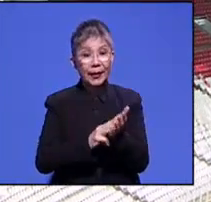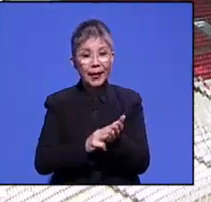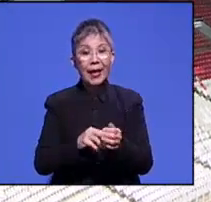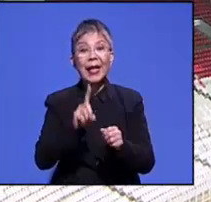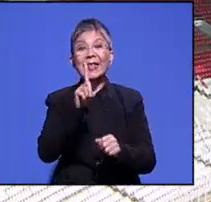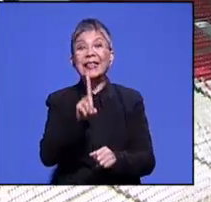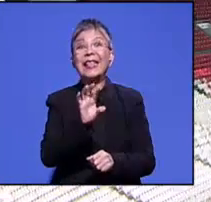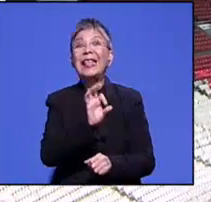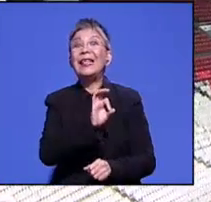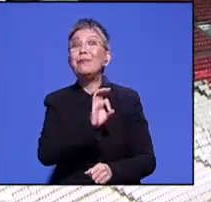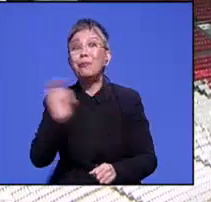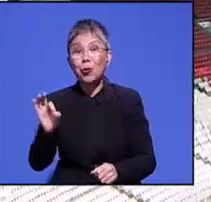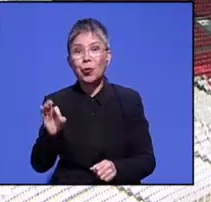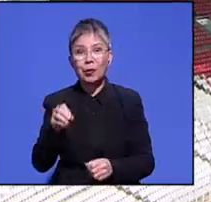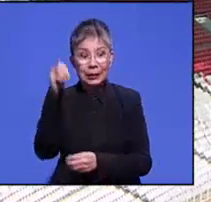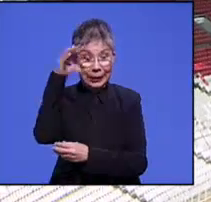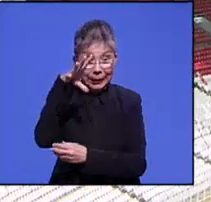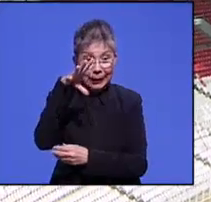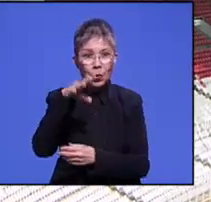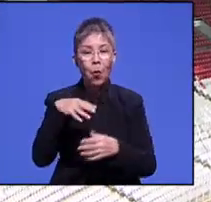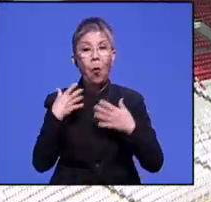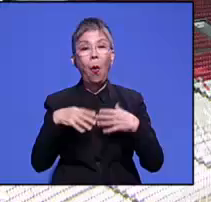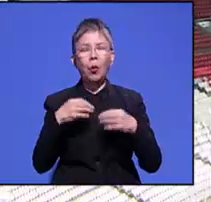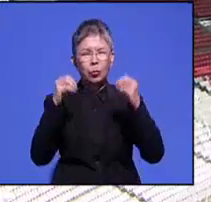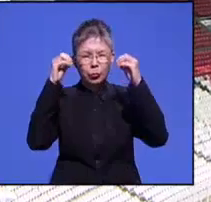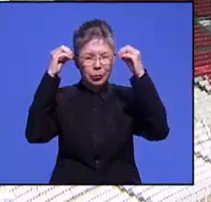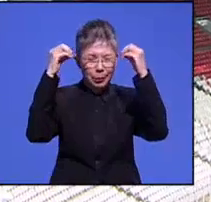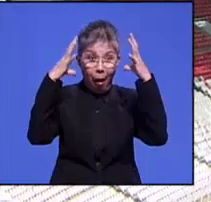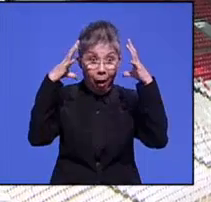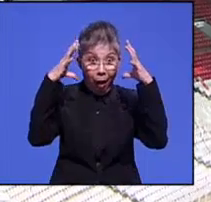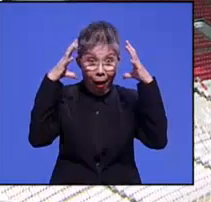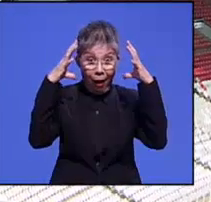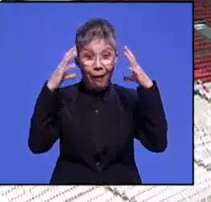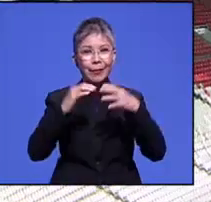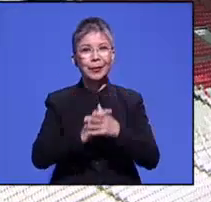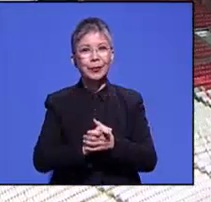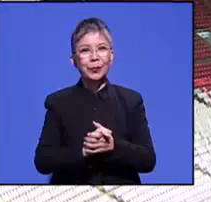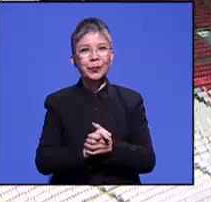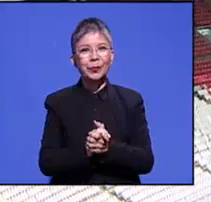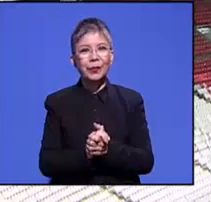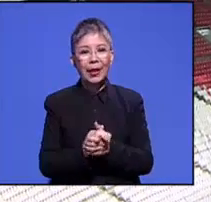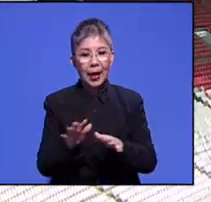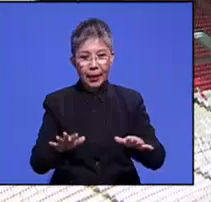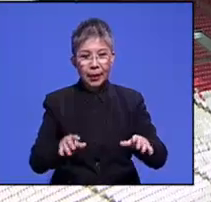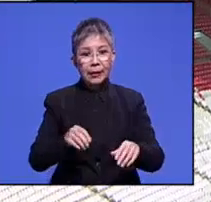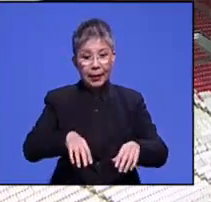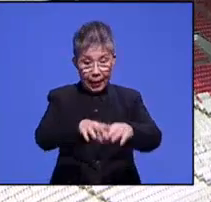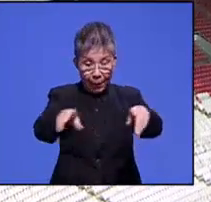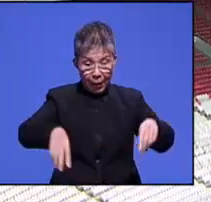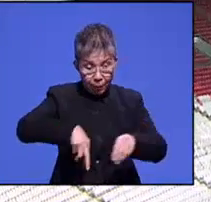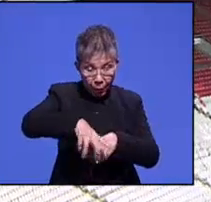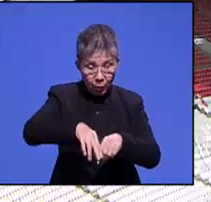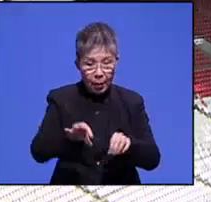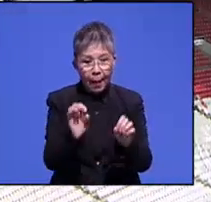m2 kebayang dong cahayanya Seperti apa dan itu yang tidak membawa angin bulkan ada bayangan di lapangan